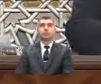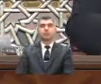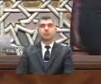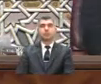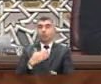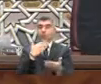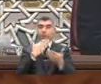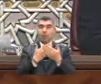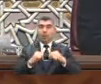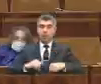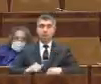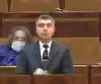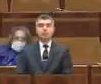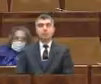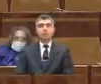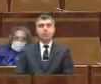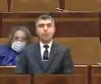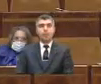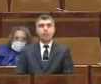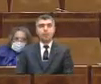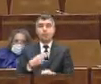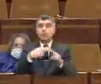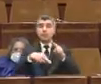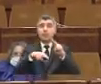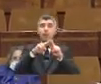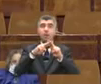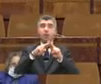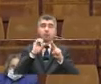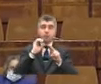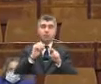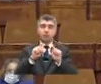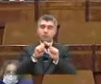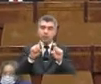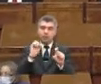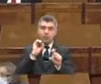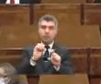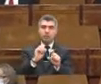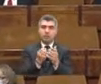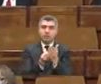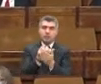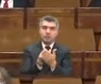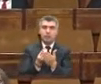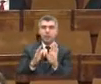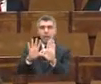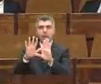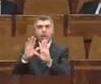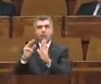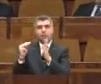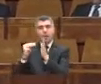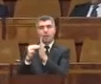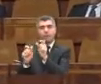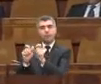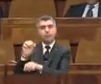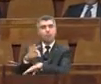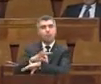الوزيرة، إذا جوابكم على الموقع الإداراتي الحملة التحسيسية 10,000 موظف، نظرا